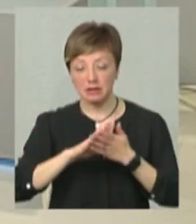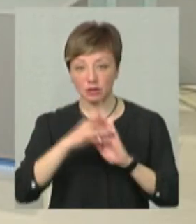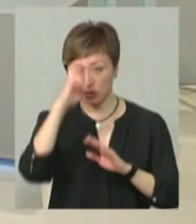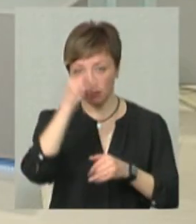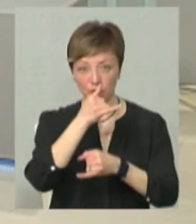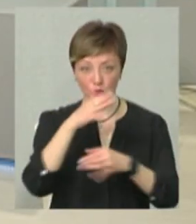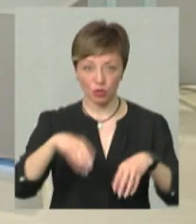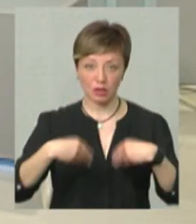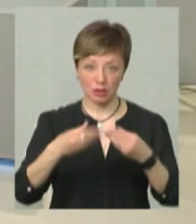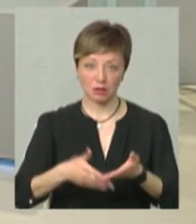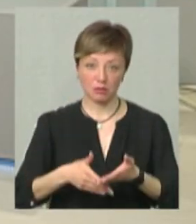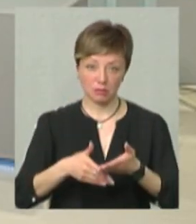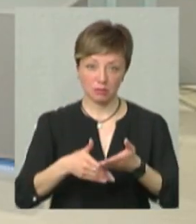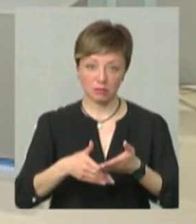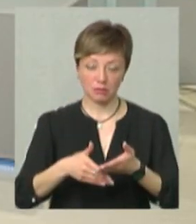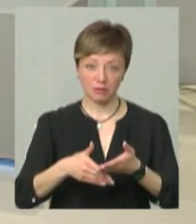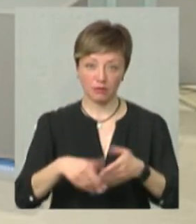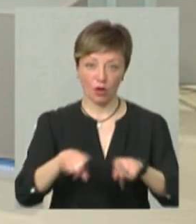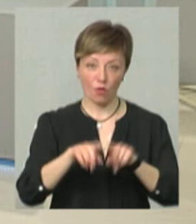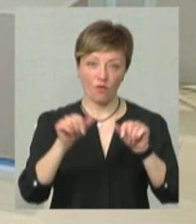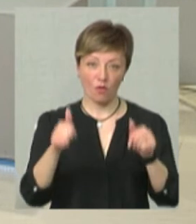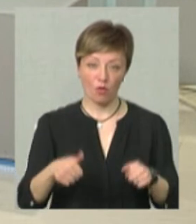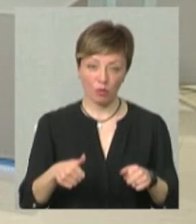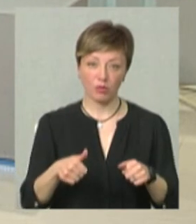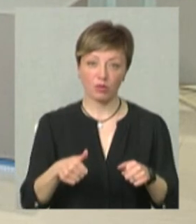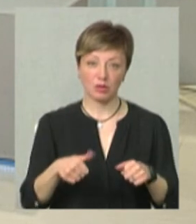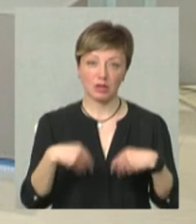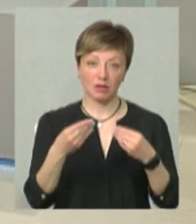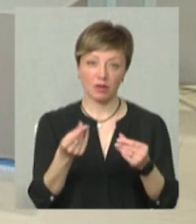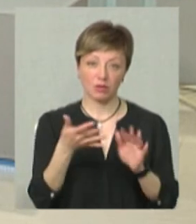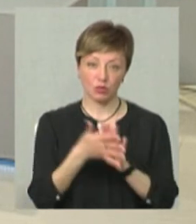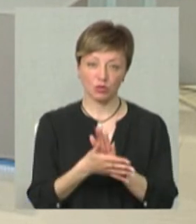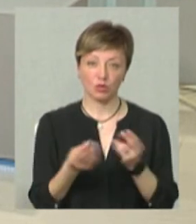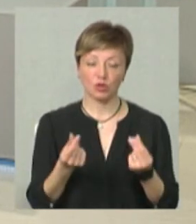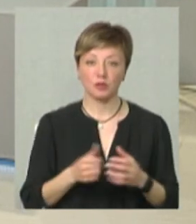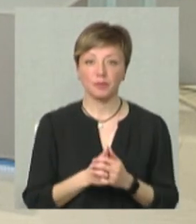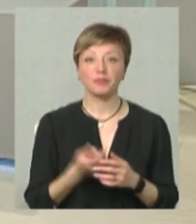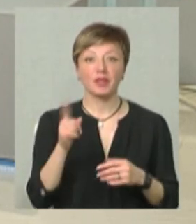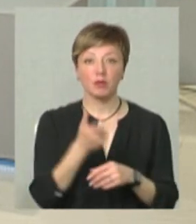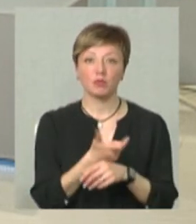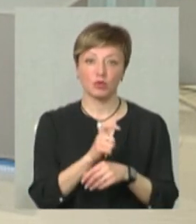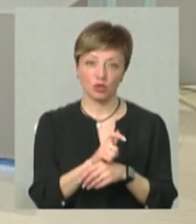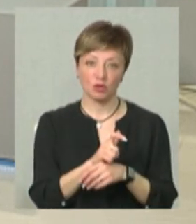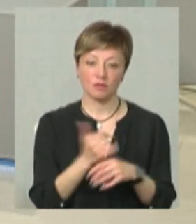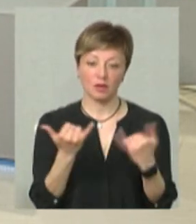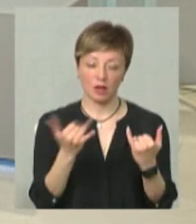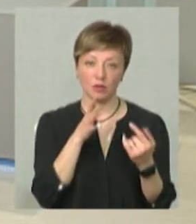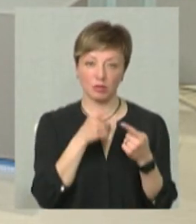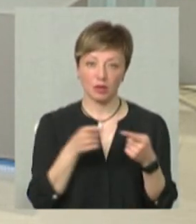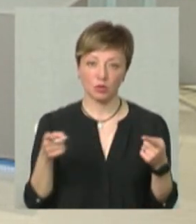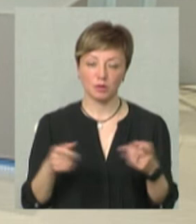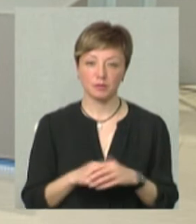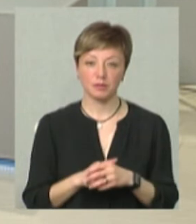держава не може в таку форму тимчасова опіка витрачати кошти. Тим більше в даний період